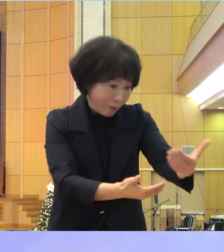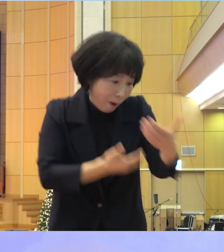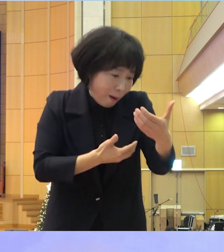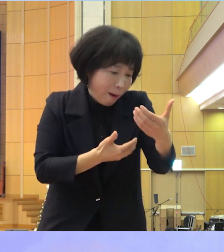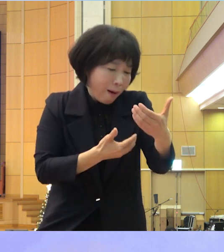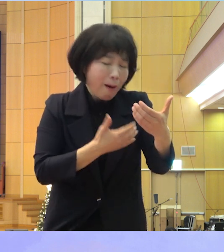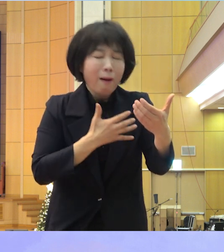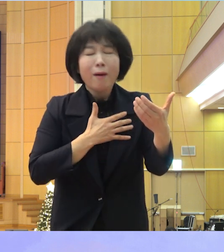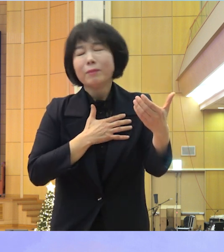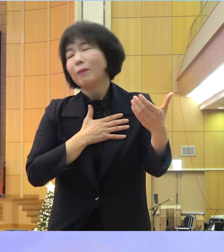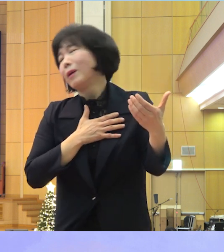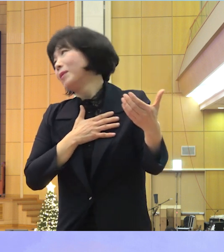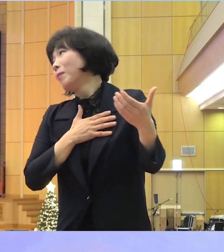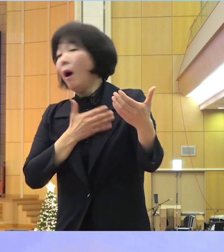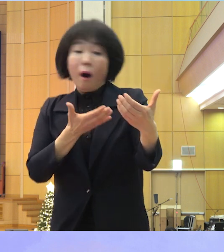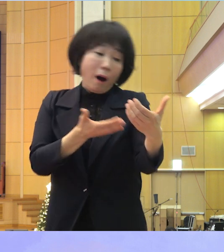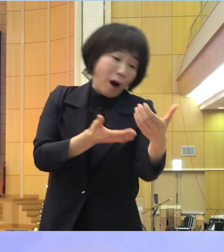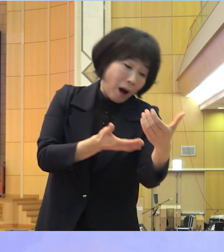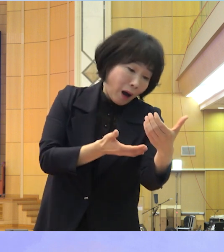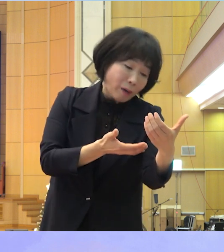막 눈물을 흘리면서, 모세야,